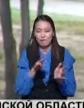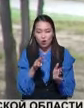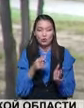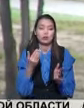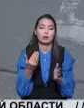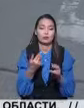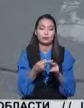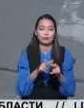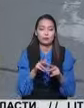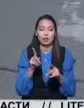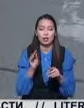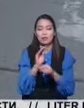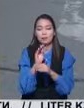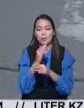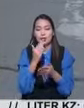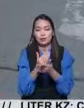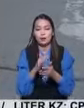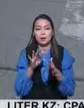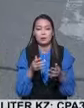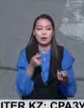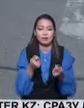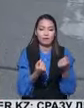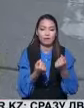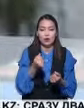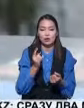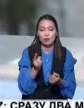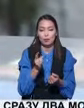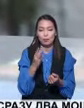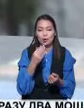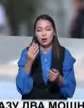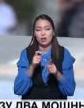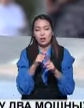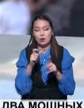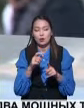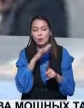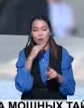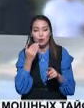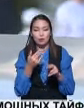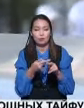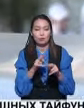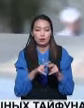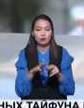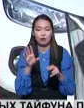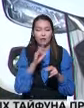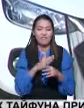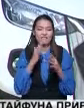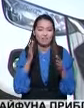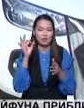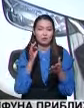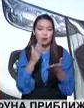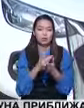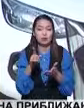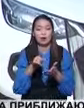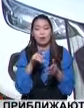бы выполняешь. Особенно новшеством радуются водители такси. По их словам, многие из них сейчас платят высокие ставки. Правда, на вопрос, будут ли